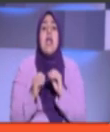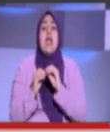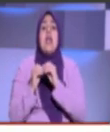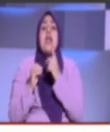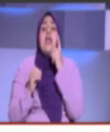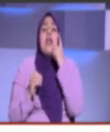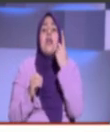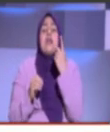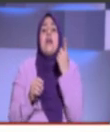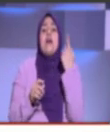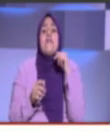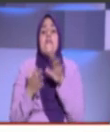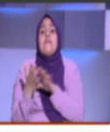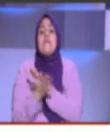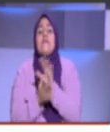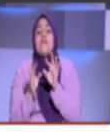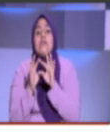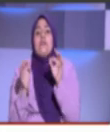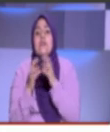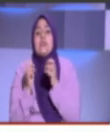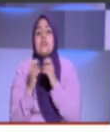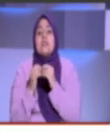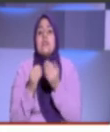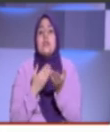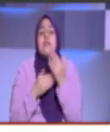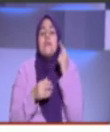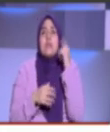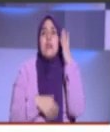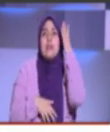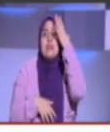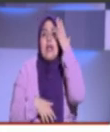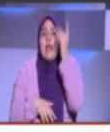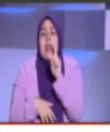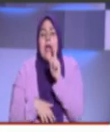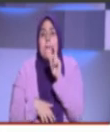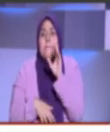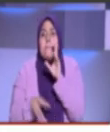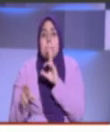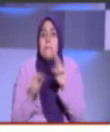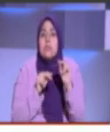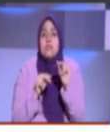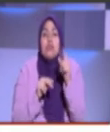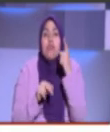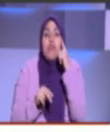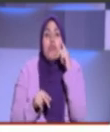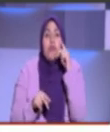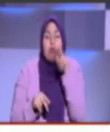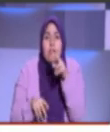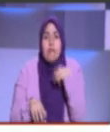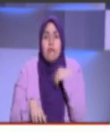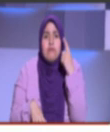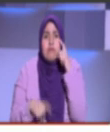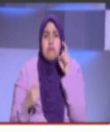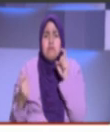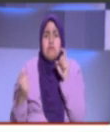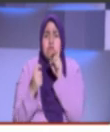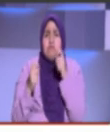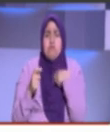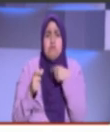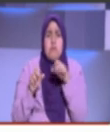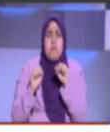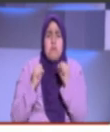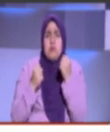الامور اللي بتشهد ليست ارتباك ولكن بتشهد اعتراضات ربما،